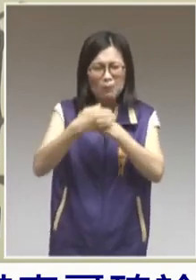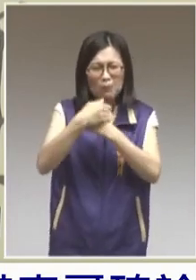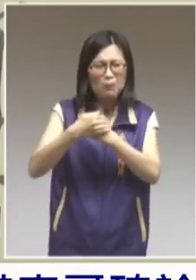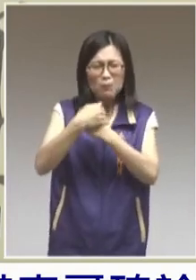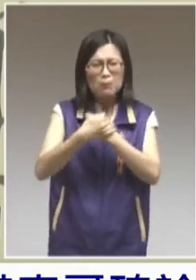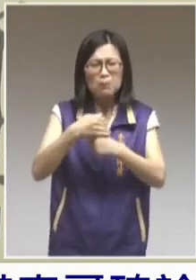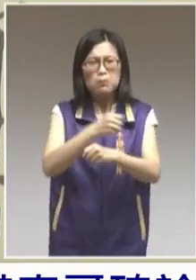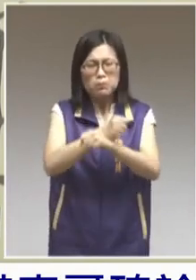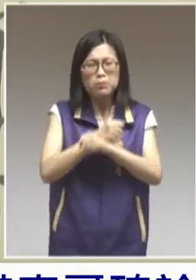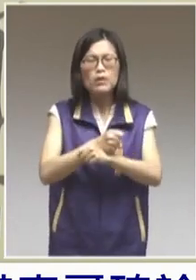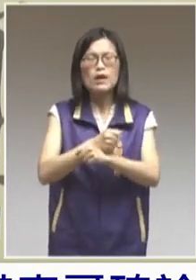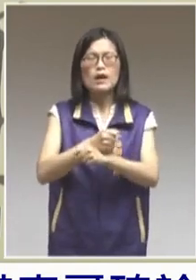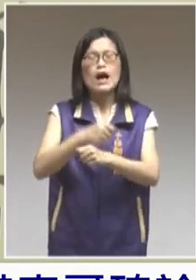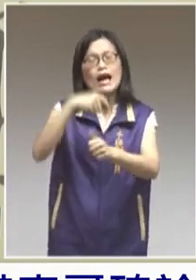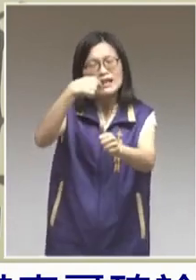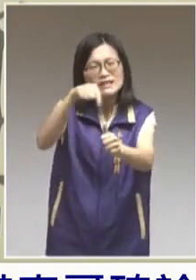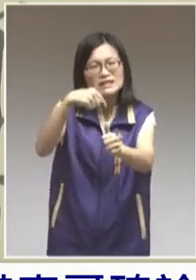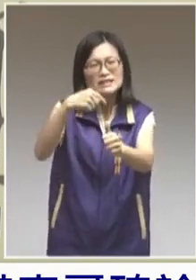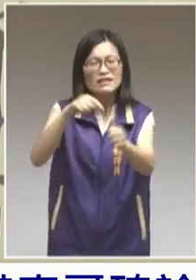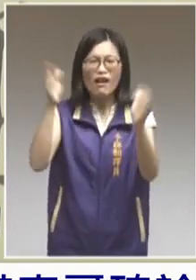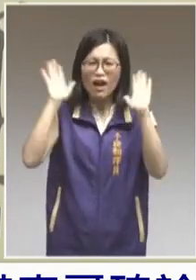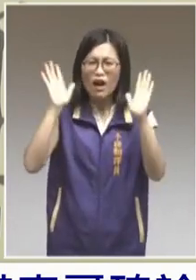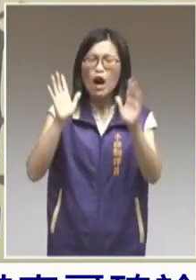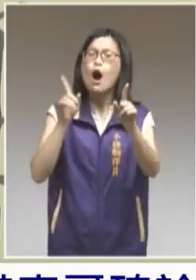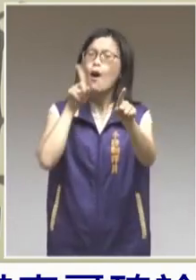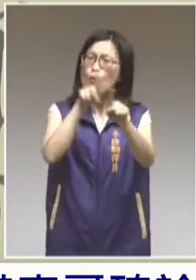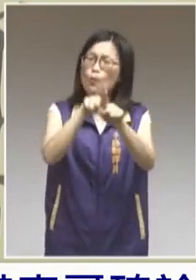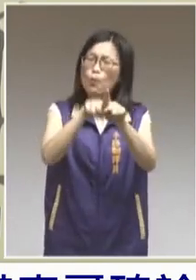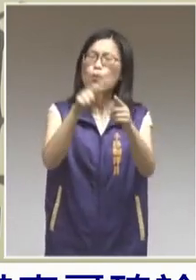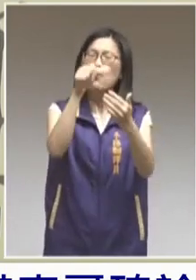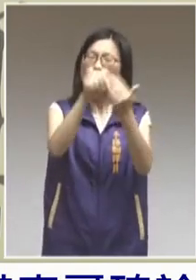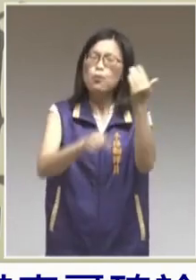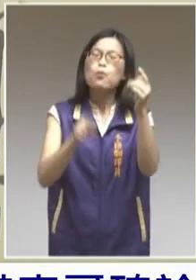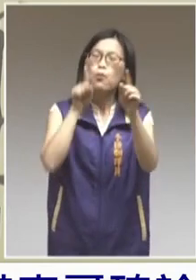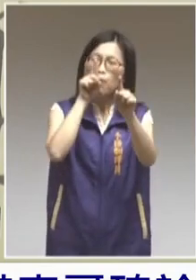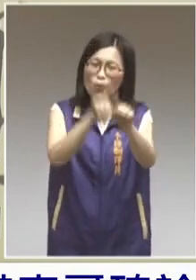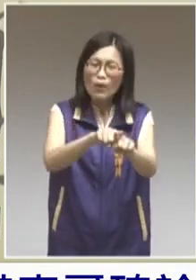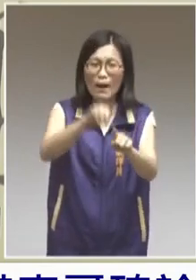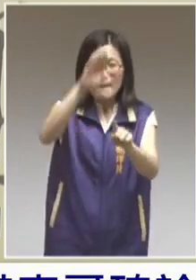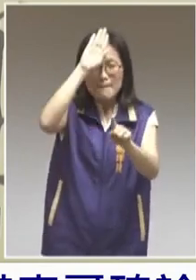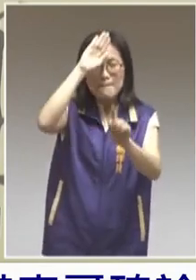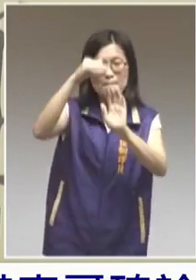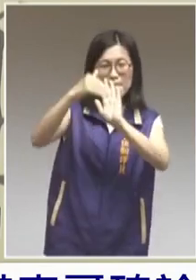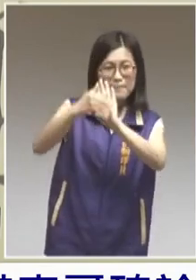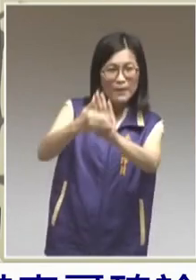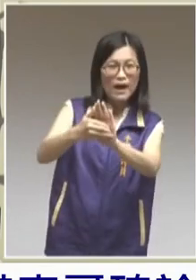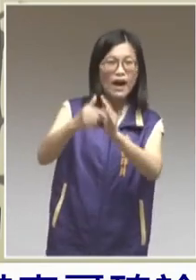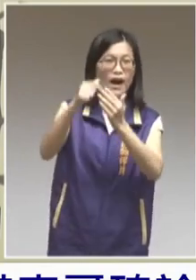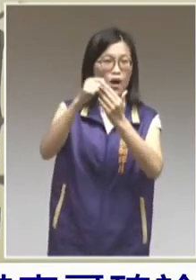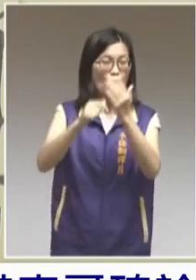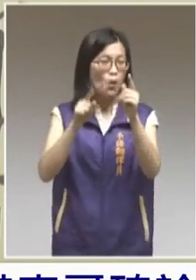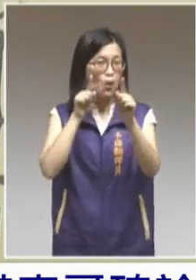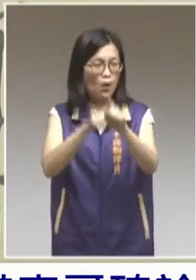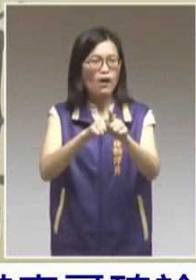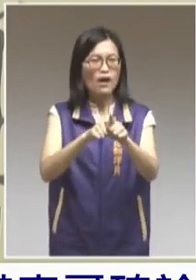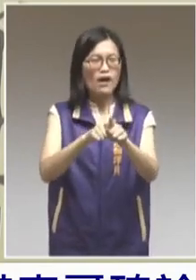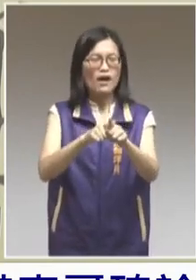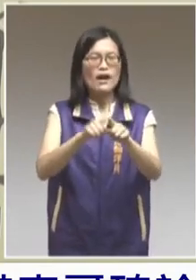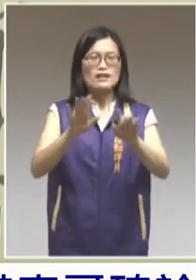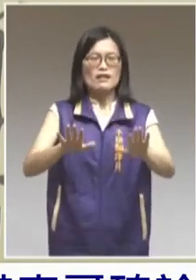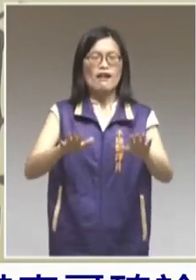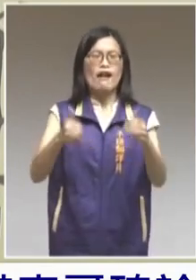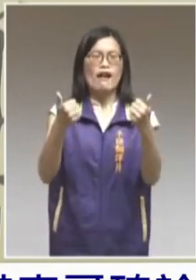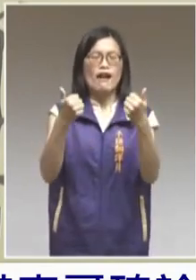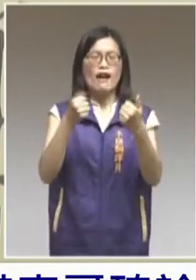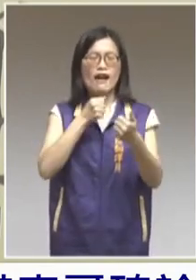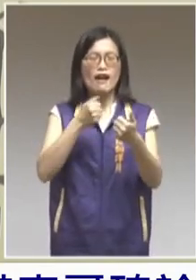长，甲咱的小朋友拢来大家遵守我们的防疫的规定，让我们团结防疫，把我们的防疫工作做好。那以上是今天的